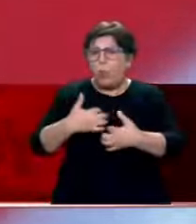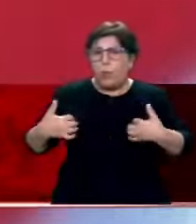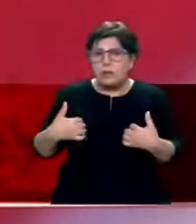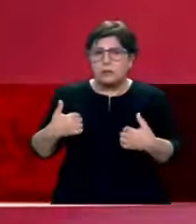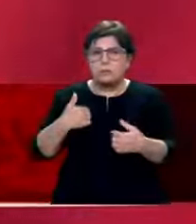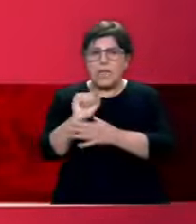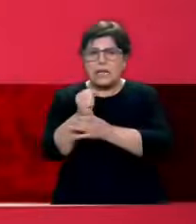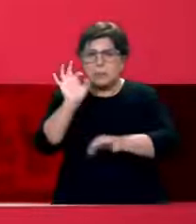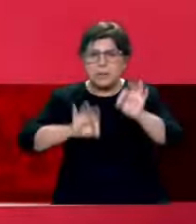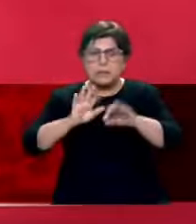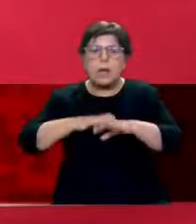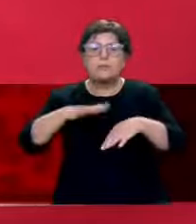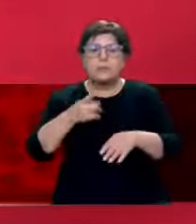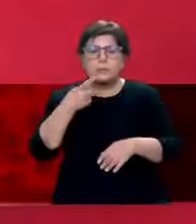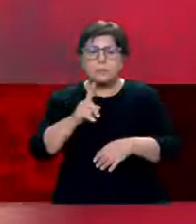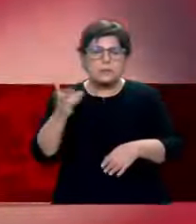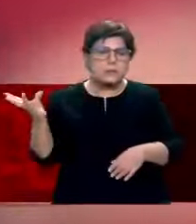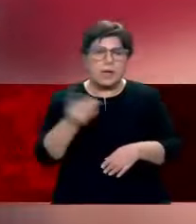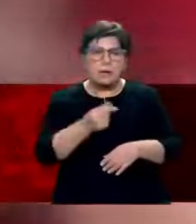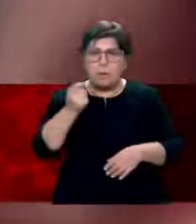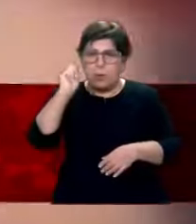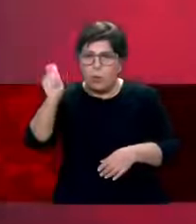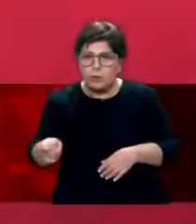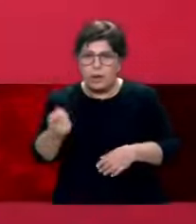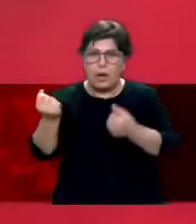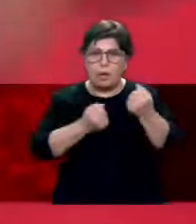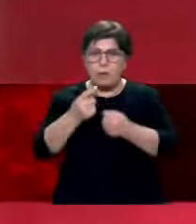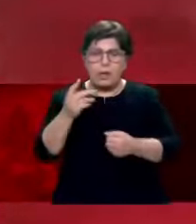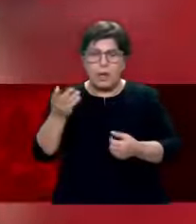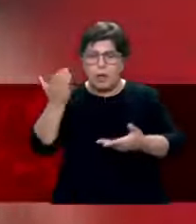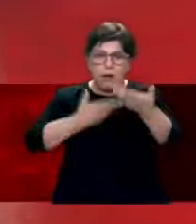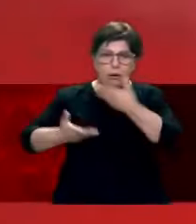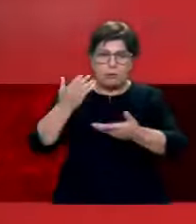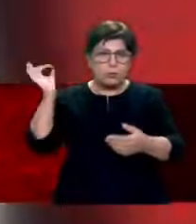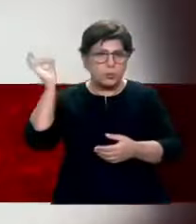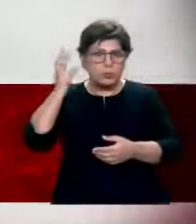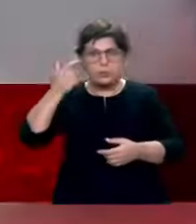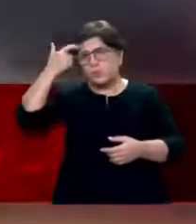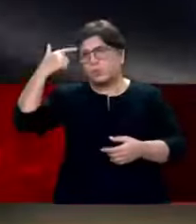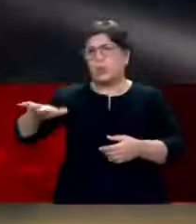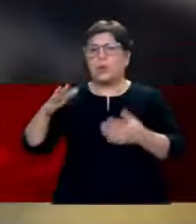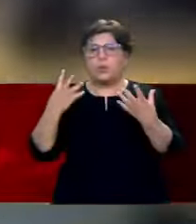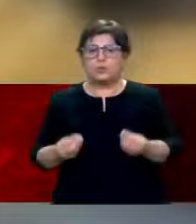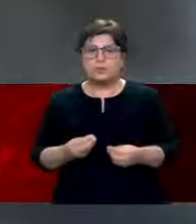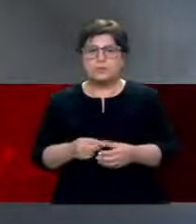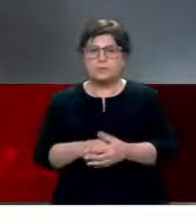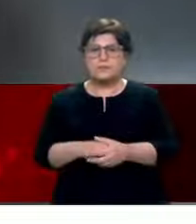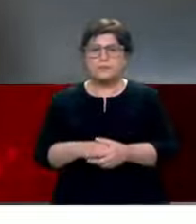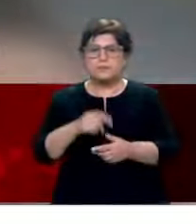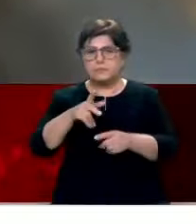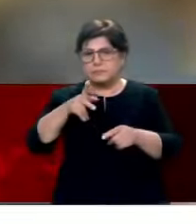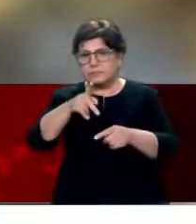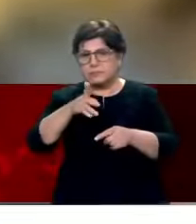ekspertiz Yaptırmadı ama binlerce lira verip satın aldığı o araçla ilgili duydukları karşısında şoke oldu Buradan böyle